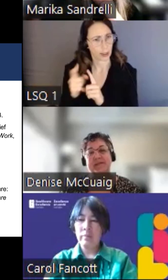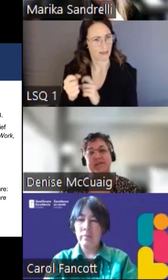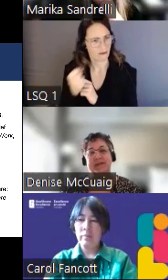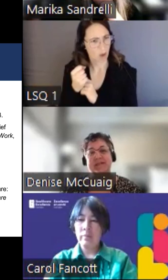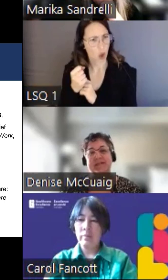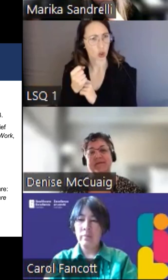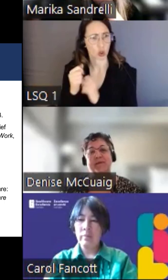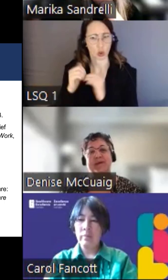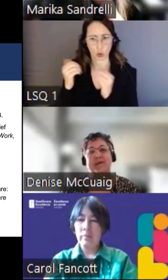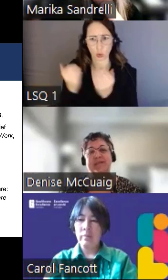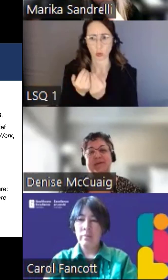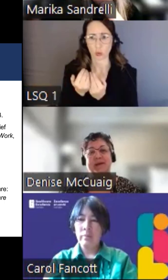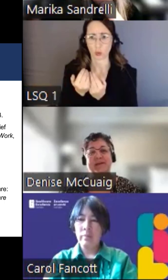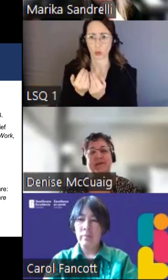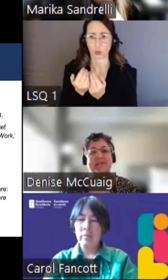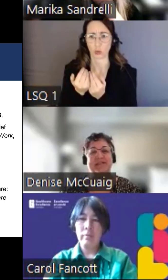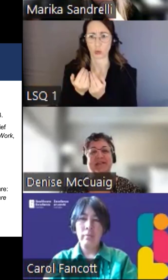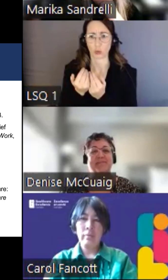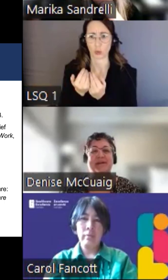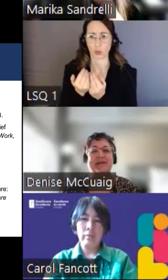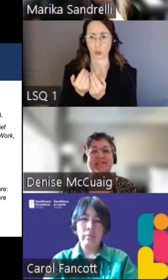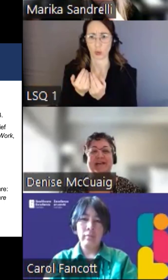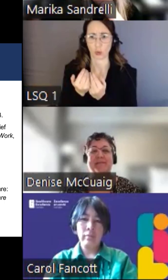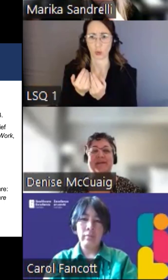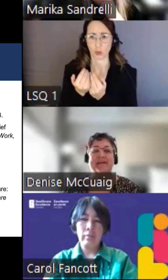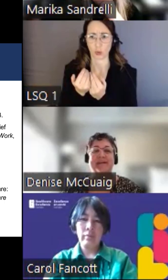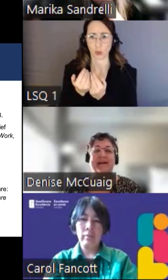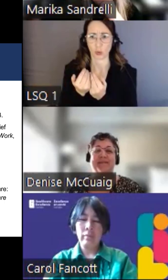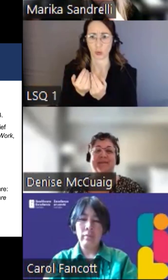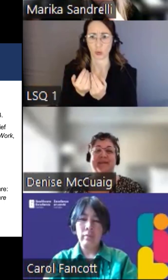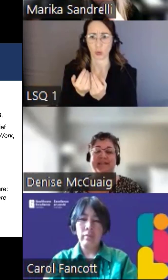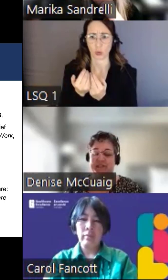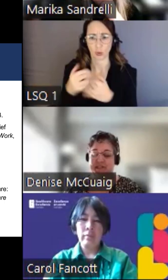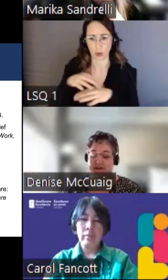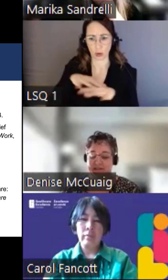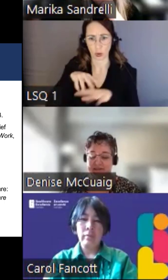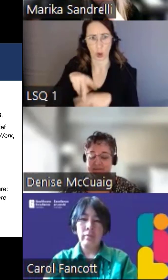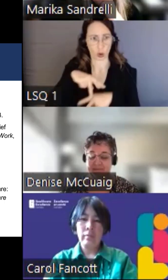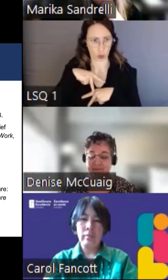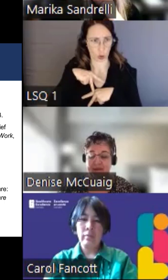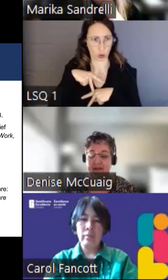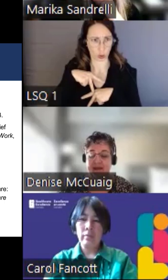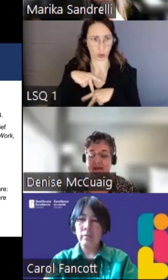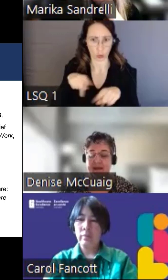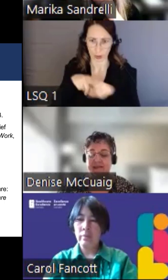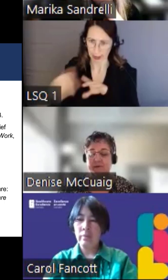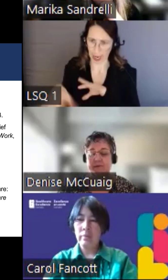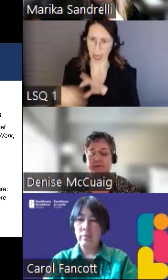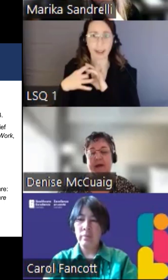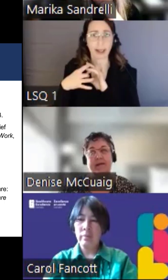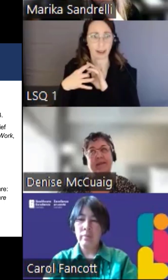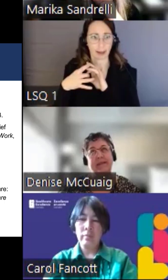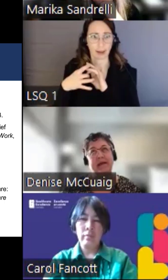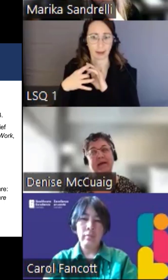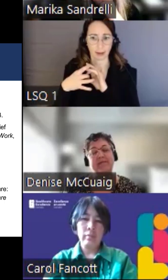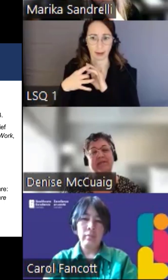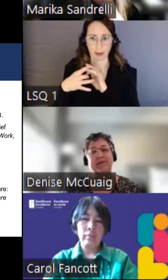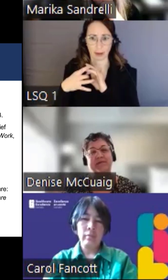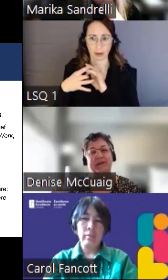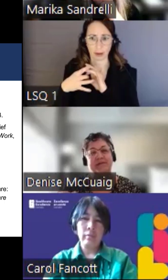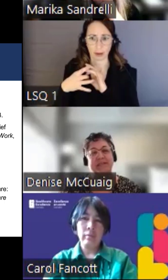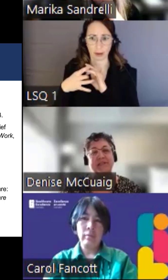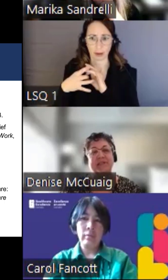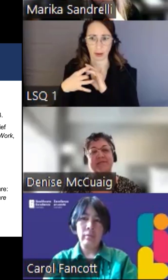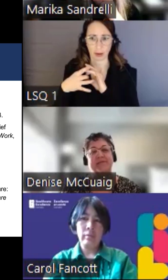autochtones et la force du système. Donc, j'ai adoré votre fondation